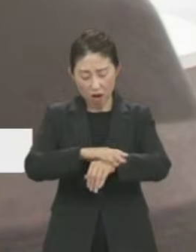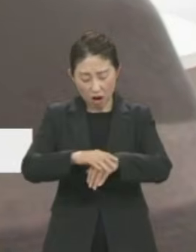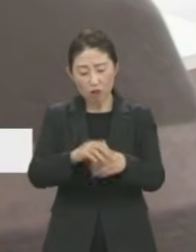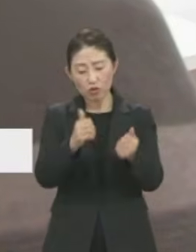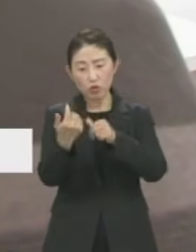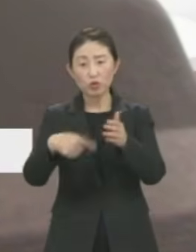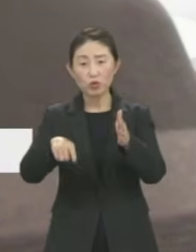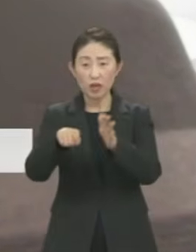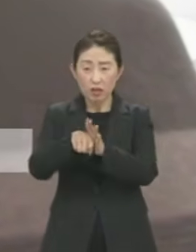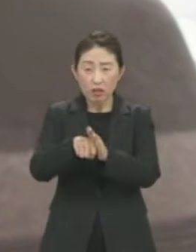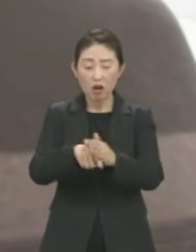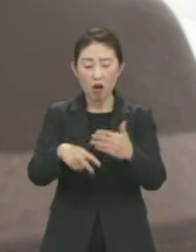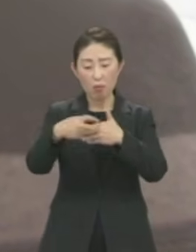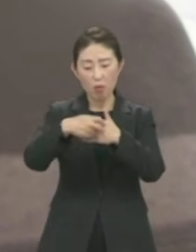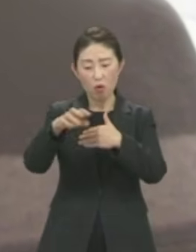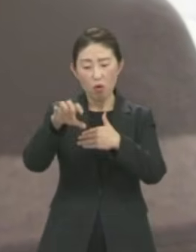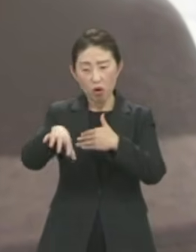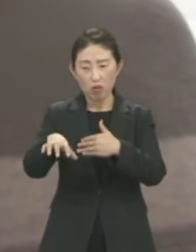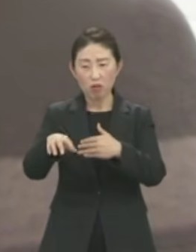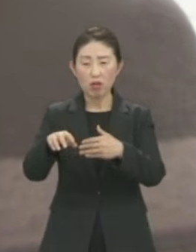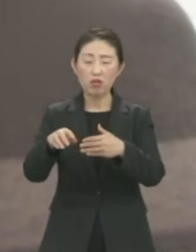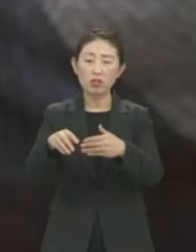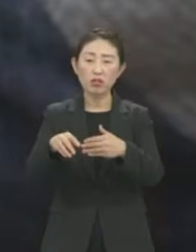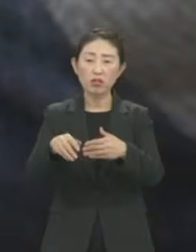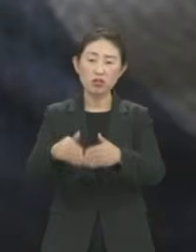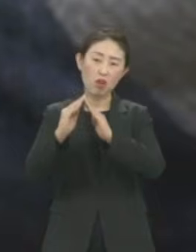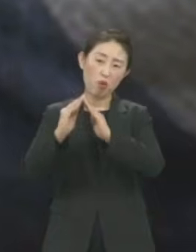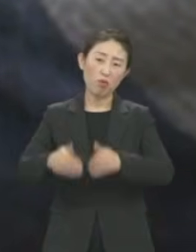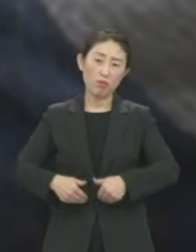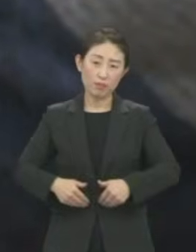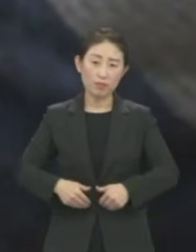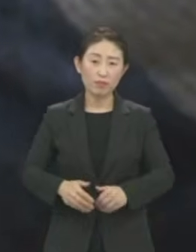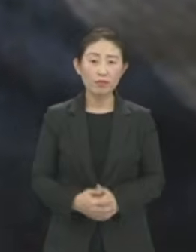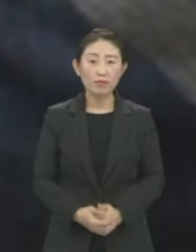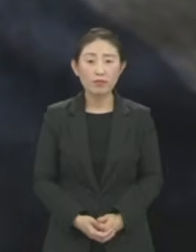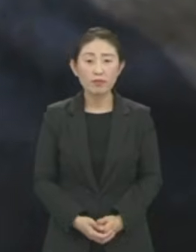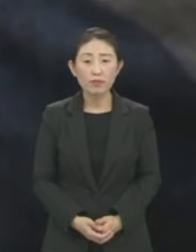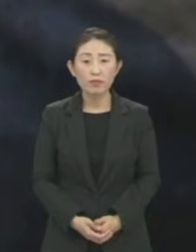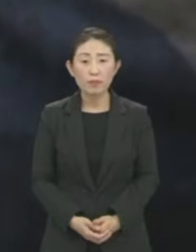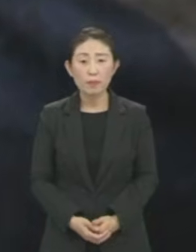인프라 구축이 절실하다는 목소리가 나오는 이유입니다. TJB 조형준입니다.